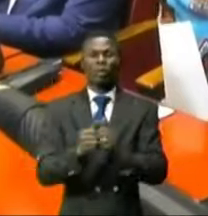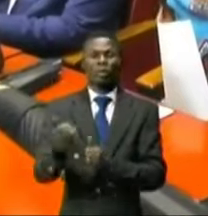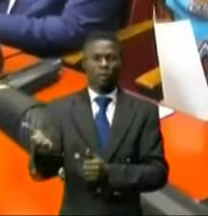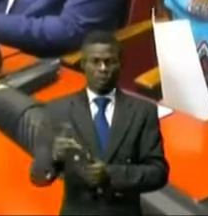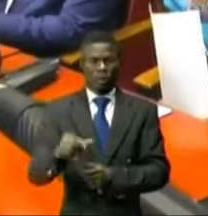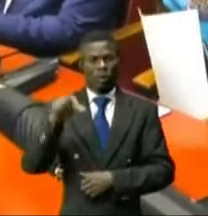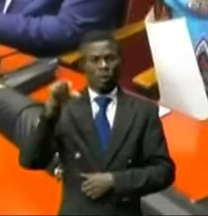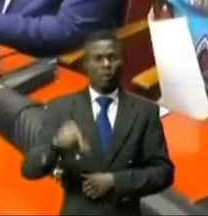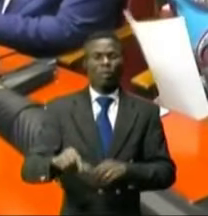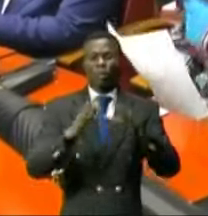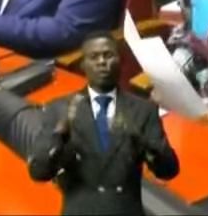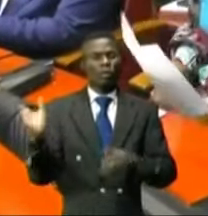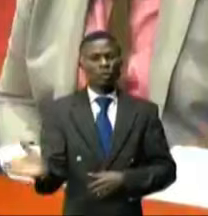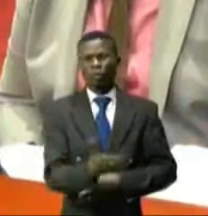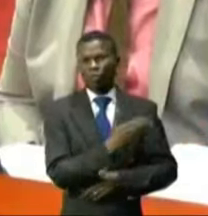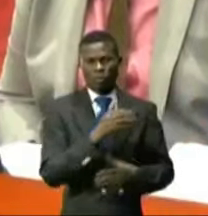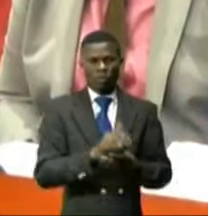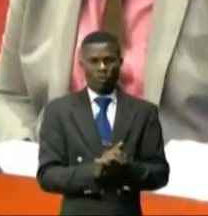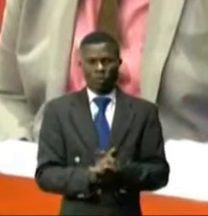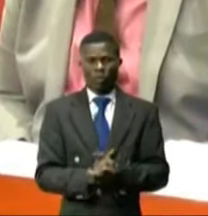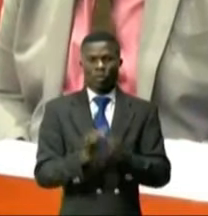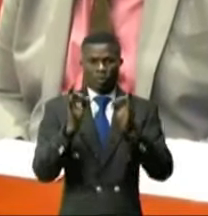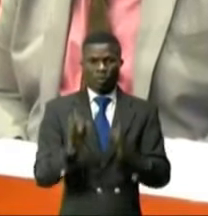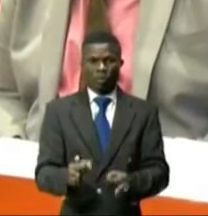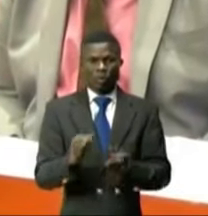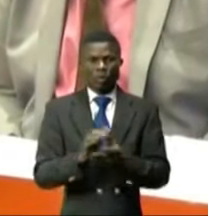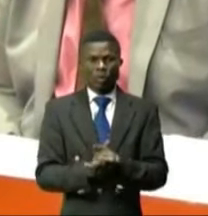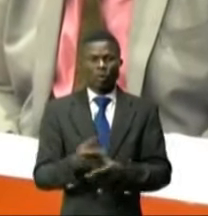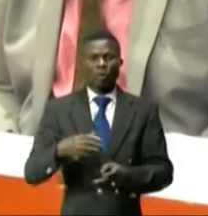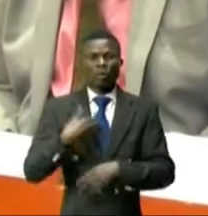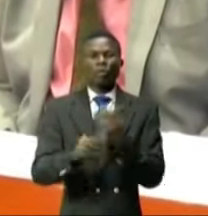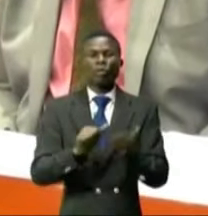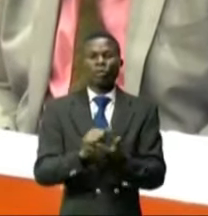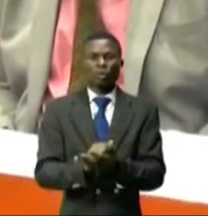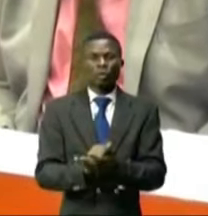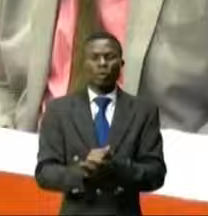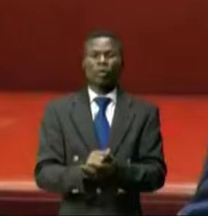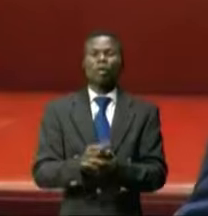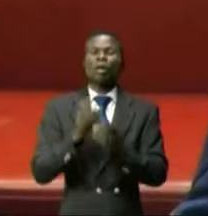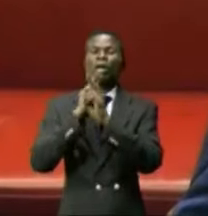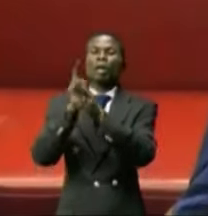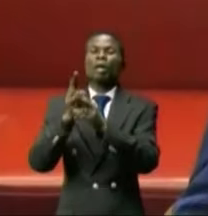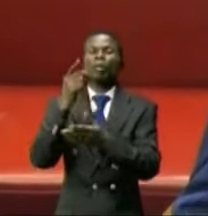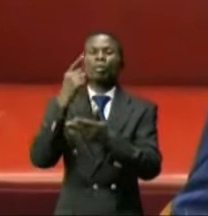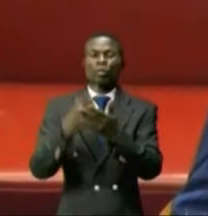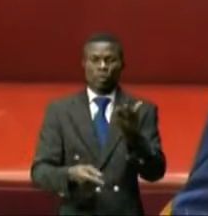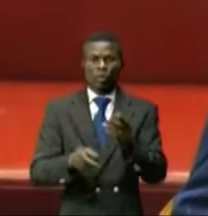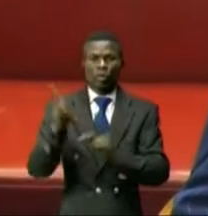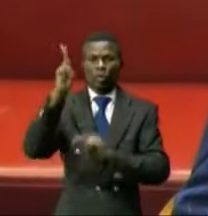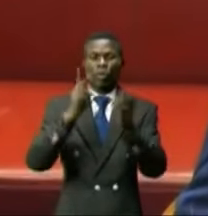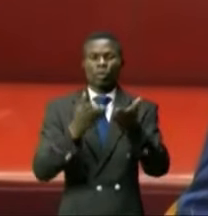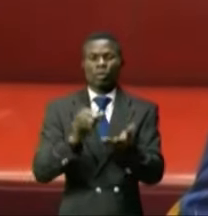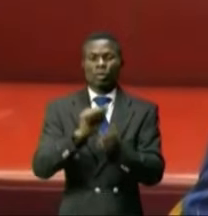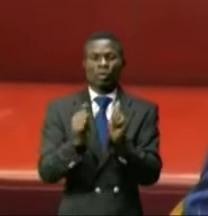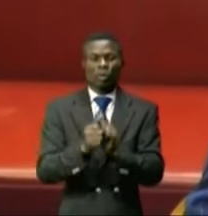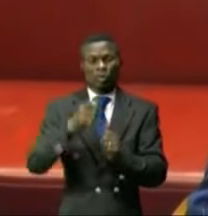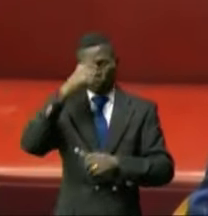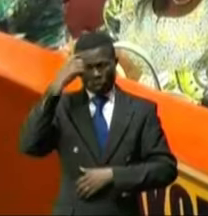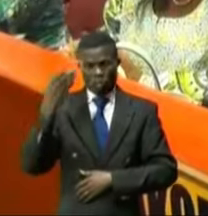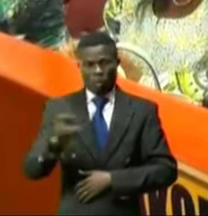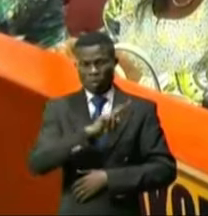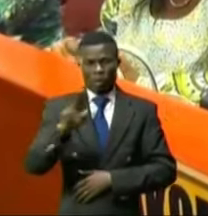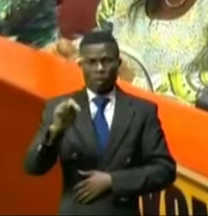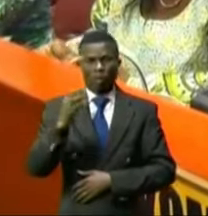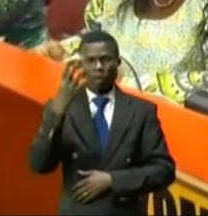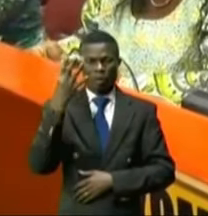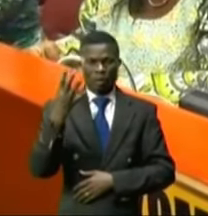amour. Qu'est-ce que nous pouvons dire à cette population par rapport à ce budget 2024?